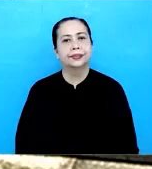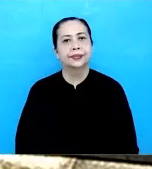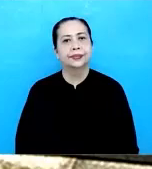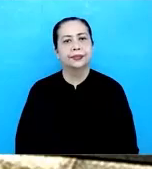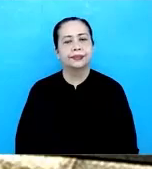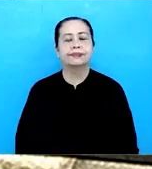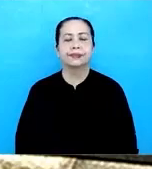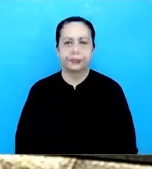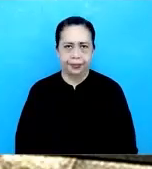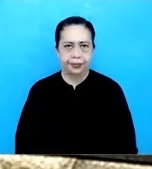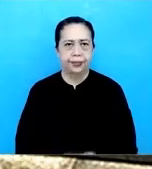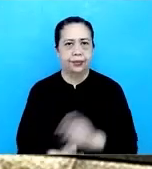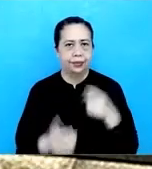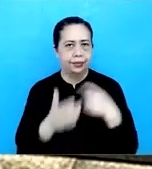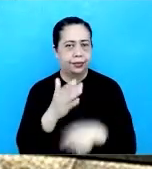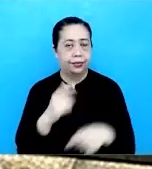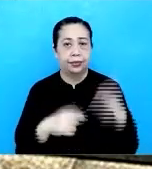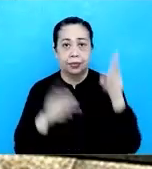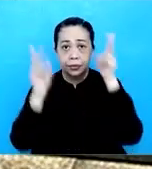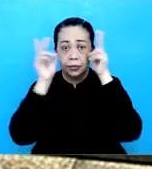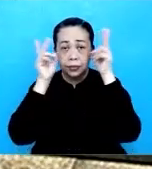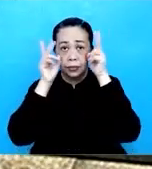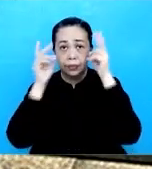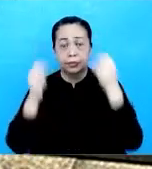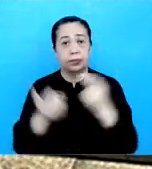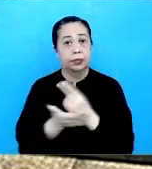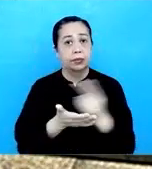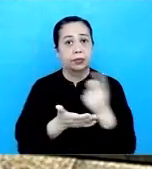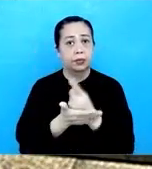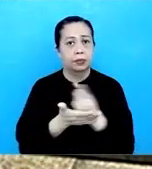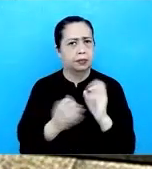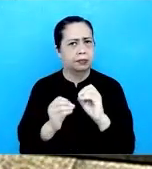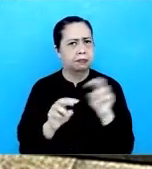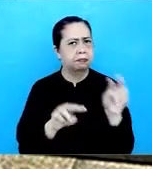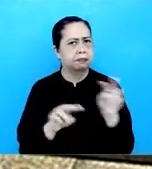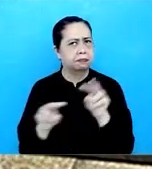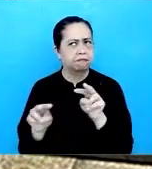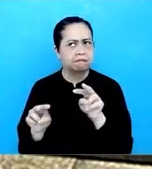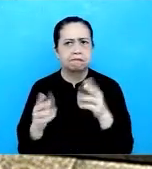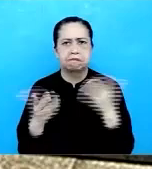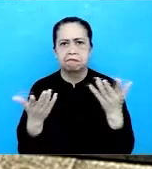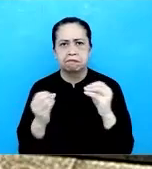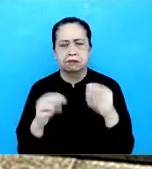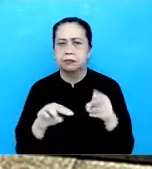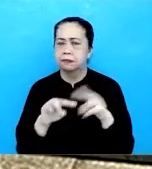Sa mga presyo naman ng gulay ngayong Semana Santa, wala pa tayong namomonitor na